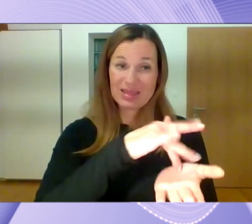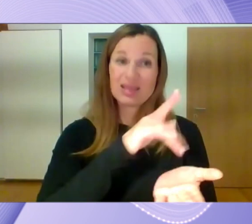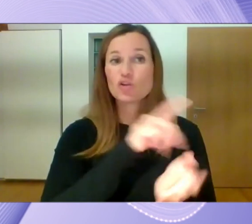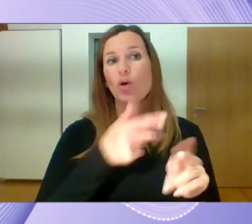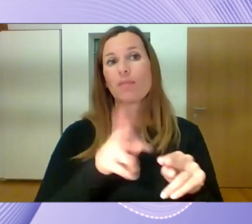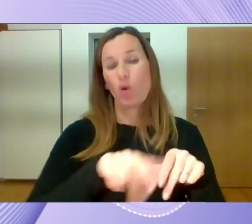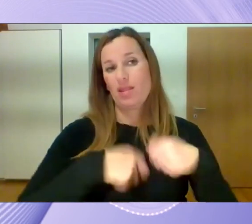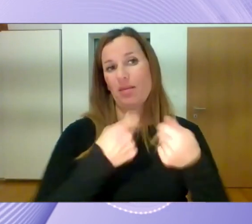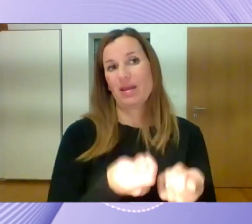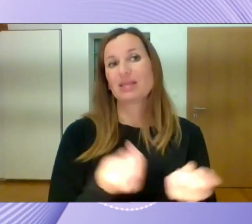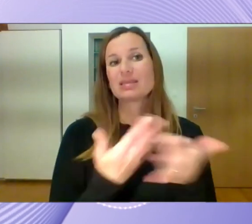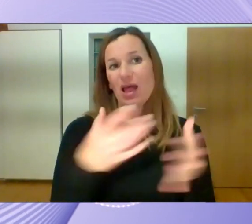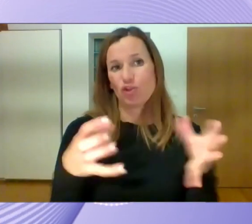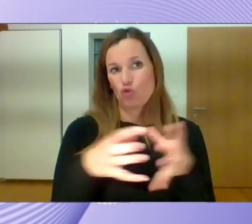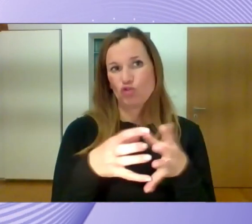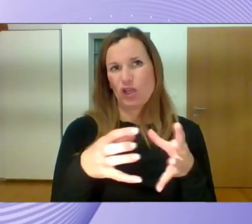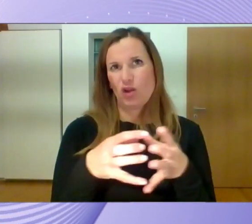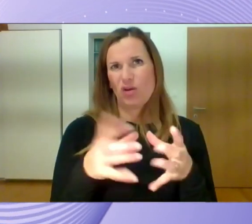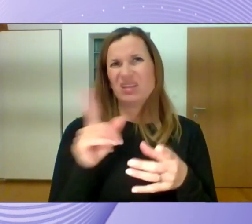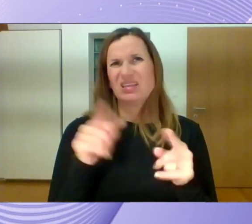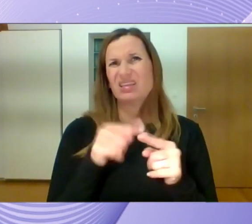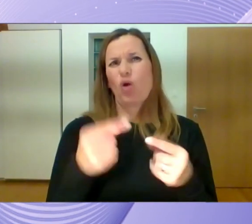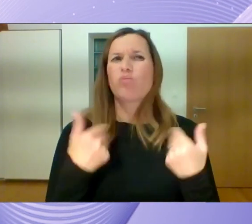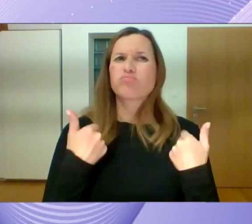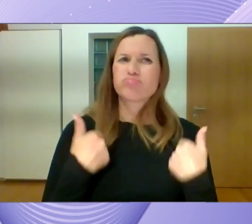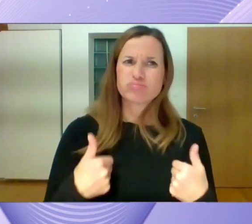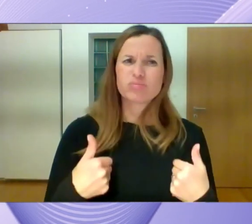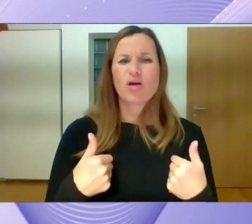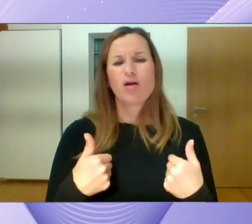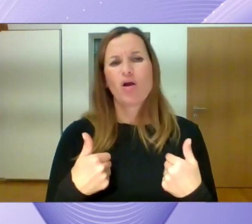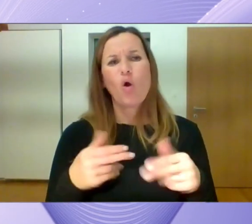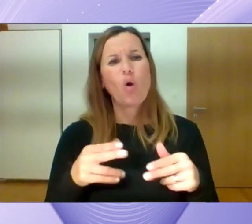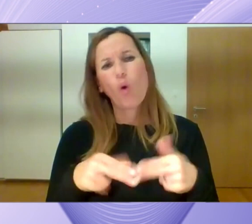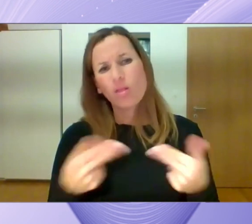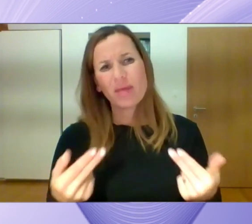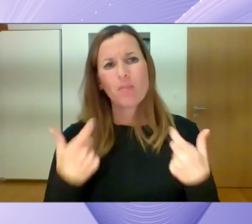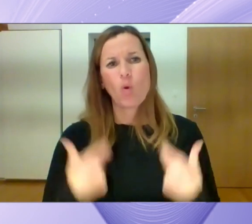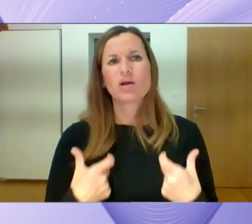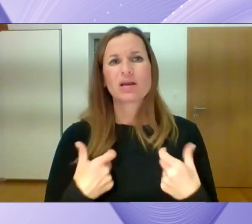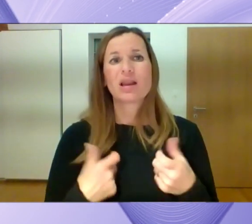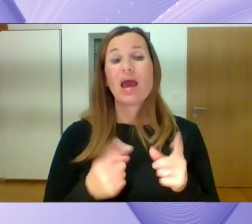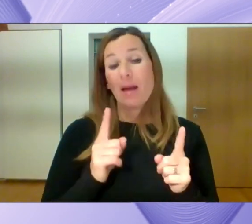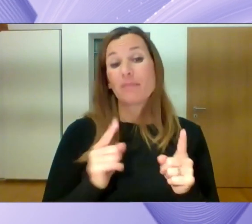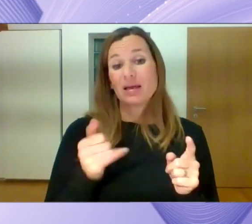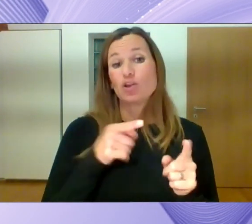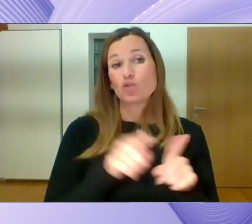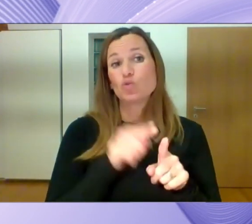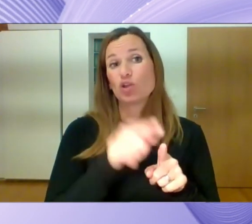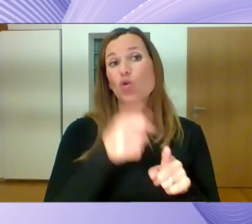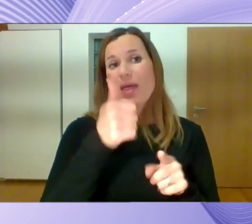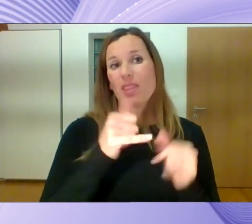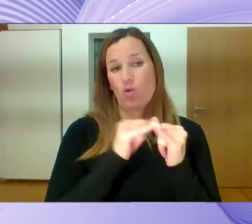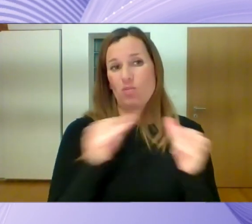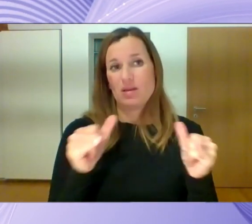druženju. Ni še za tako ne mogle, ampak nekako ta oblika, ki pa tudi pri tem socialnem